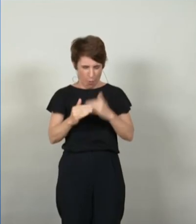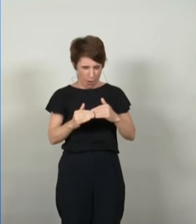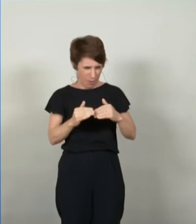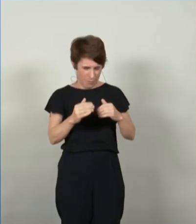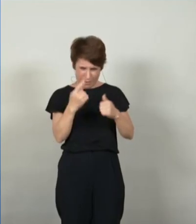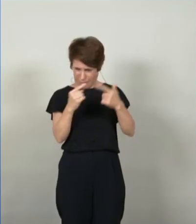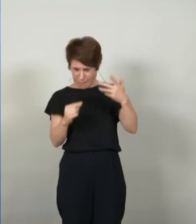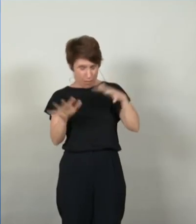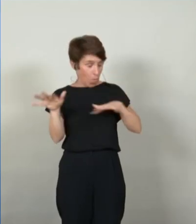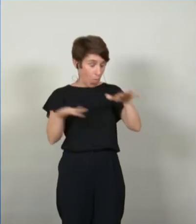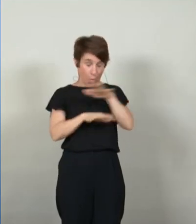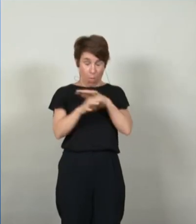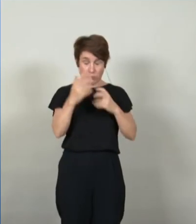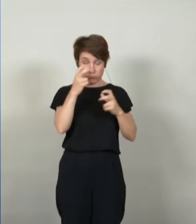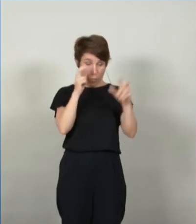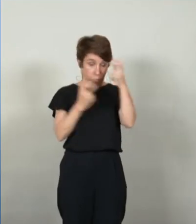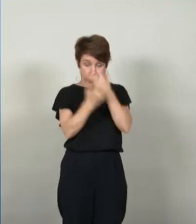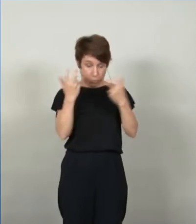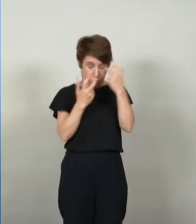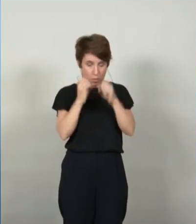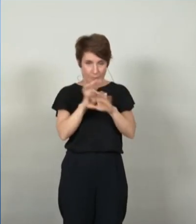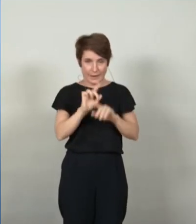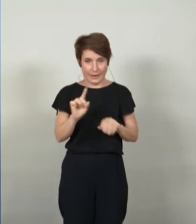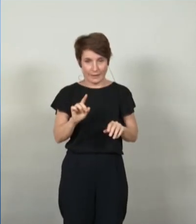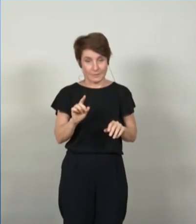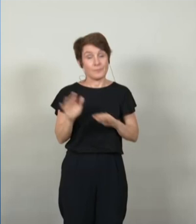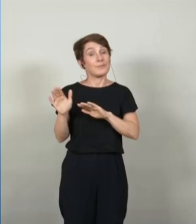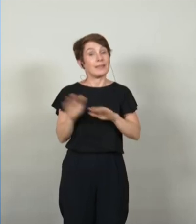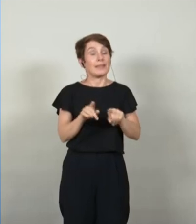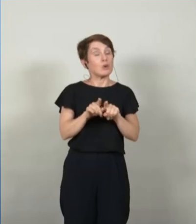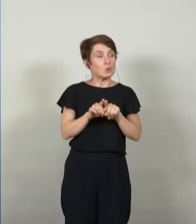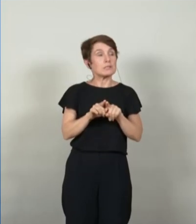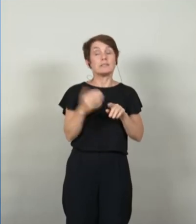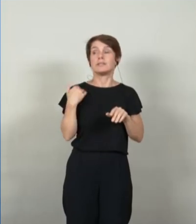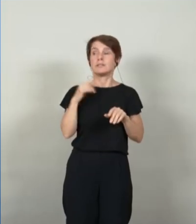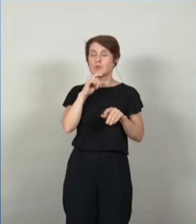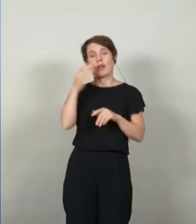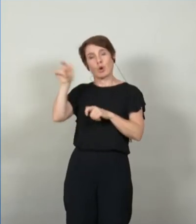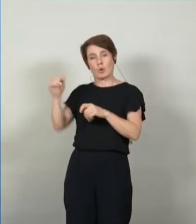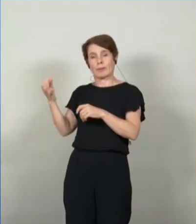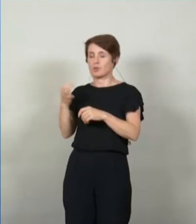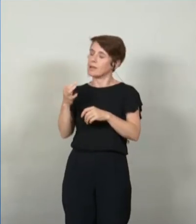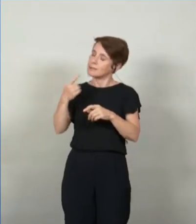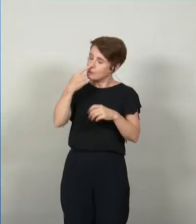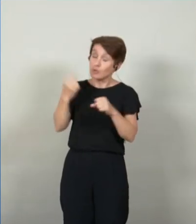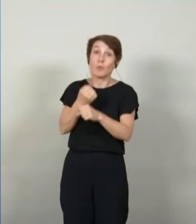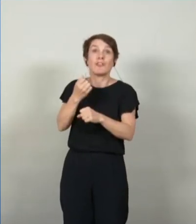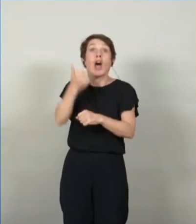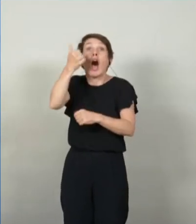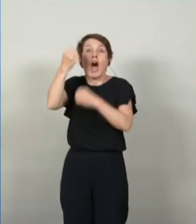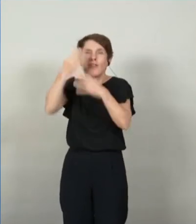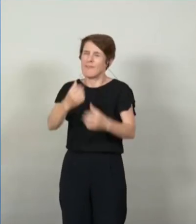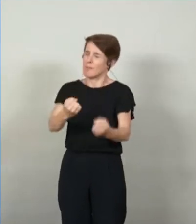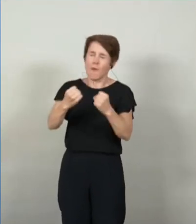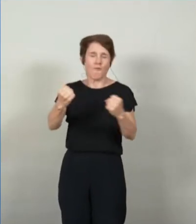et comme les rédacteurs de ce bilan nous regrettons l'absence d'événements majeurs populaires et fédérateurs qui auraient permis de renforcer l'engagement